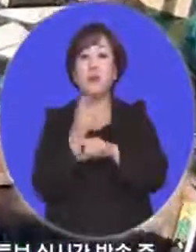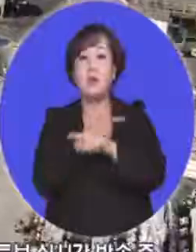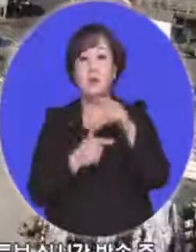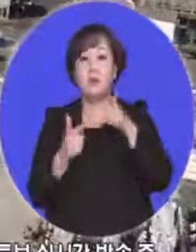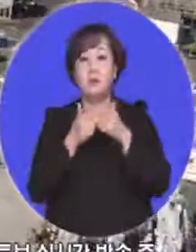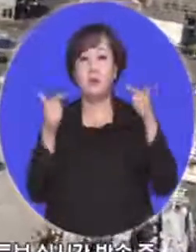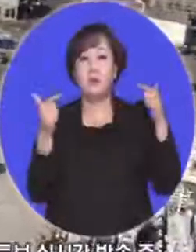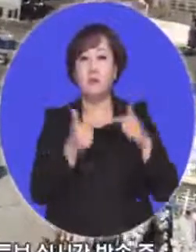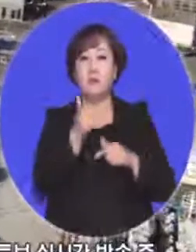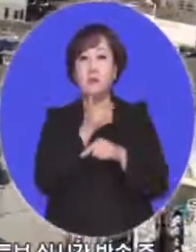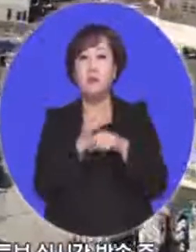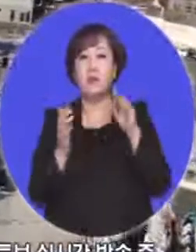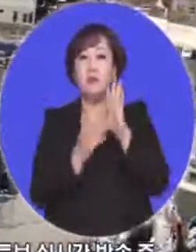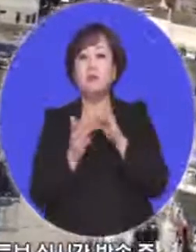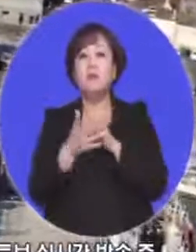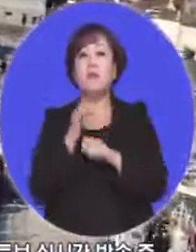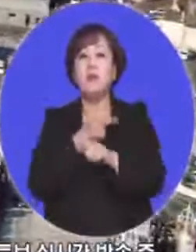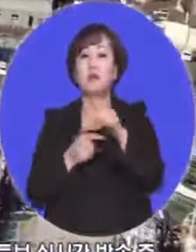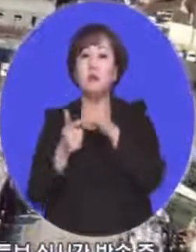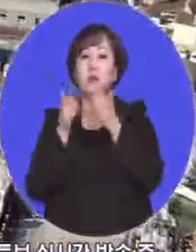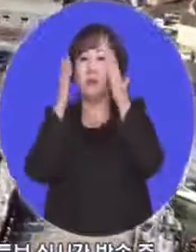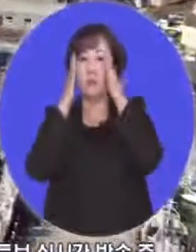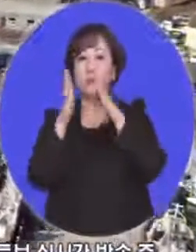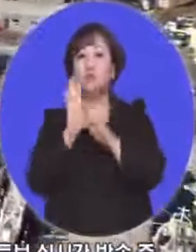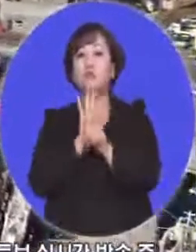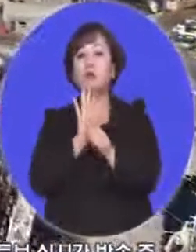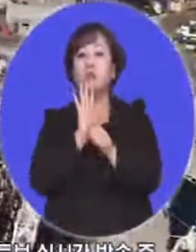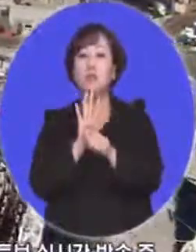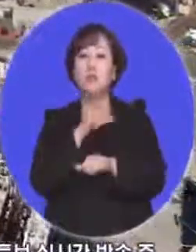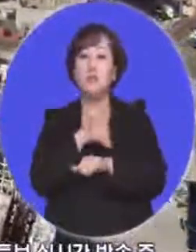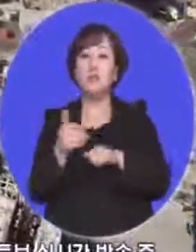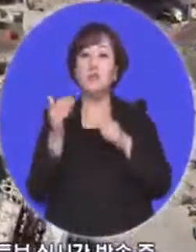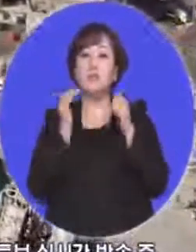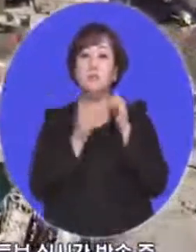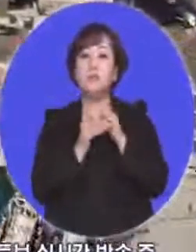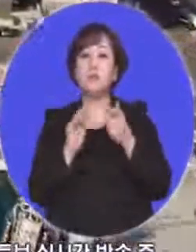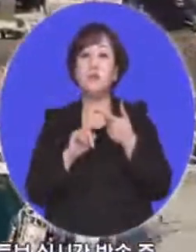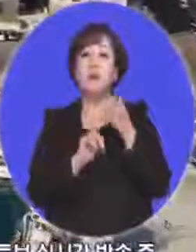활기를 불어넣을 수 있을지 주목됩니다. UBC 뉴스 배대현입니다.